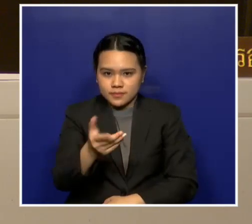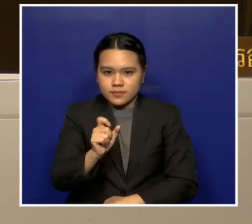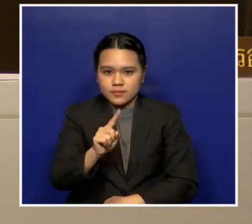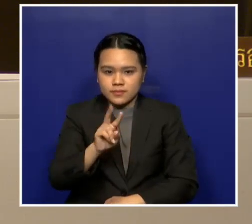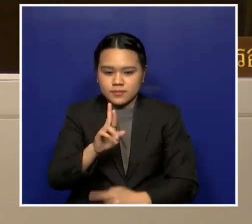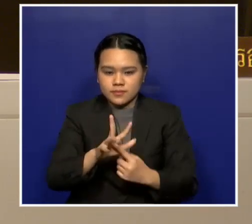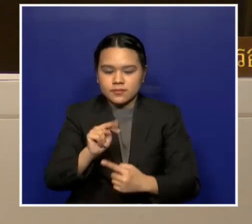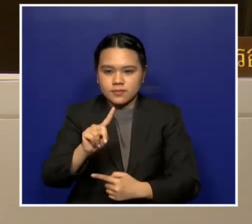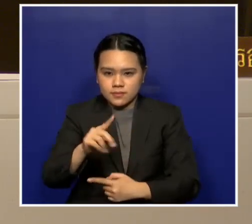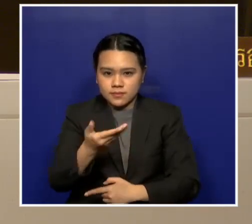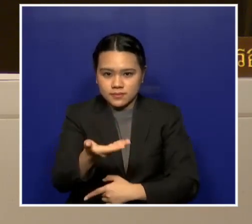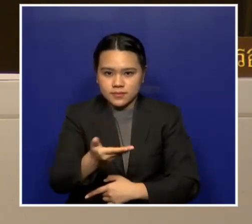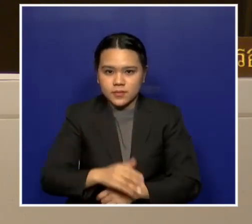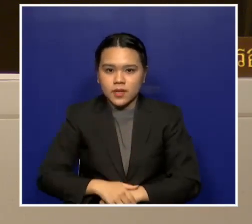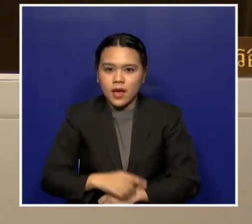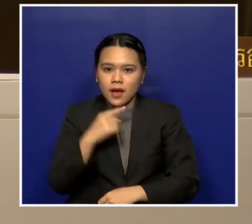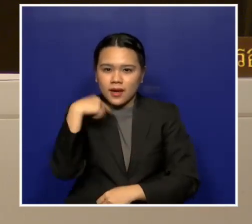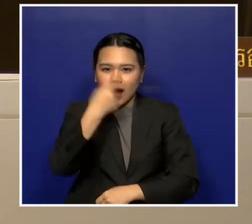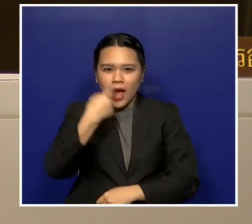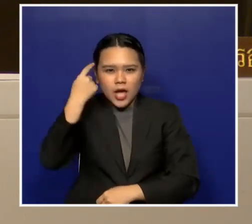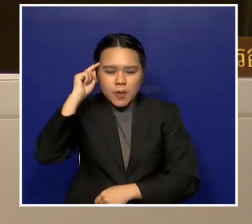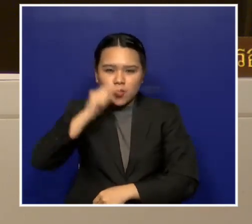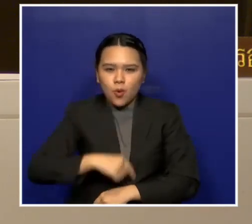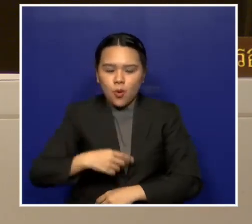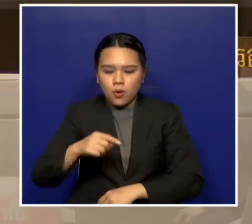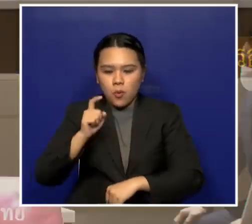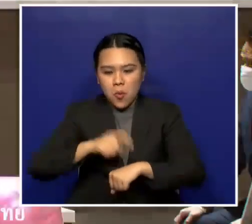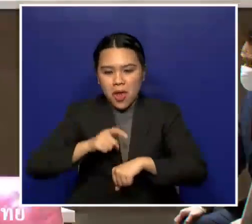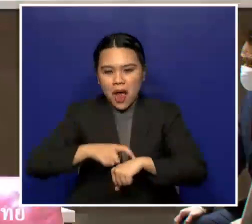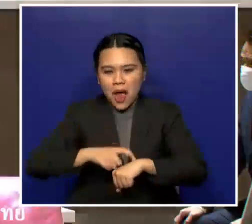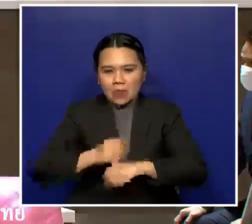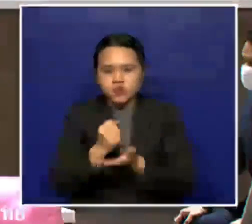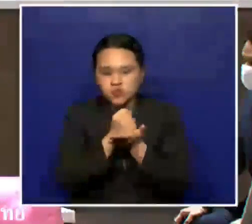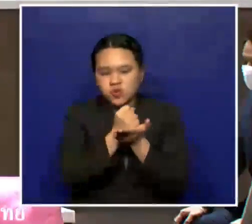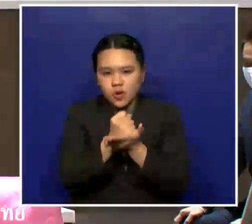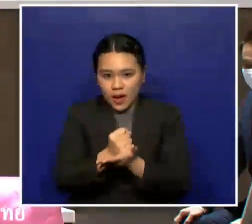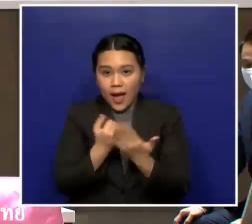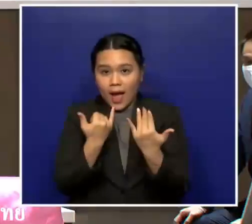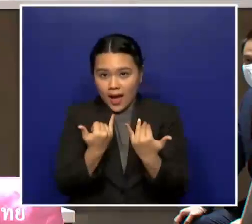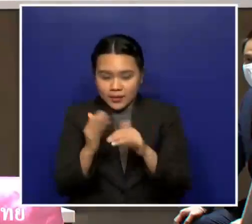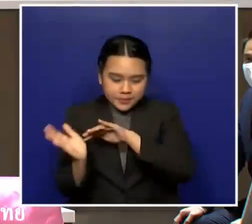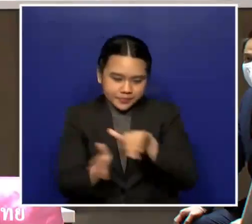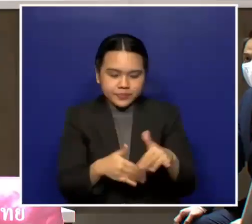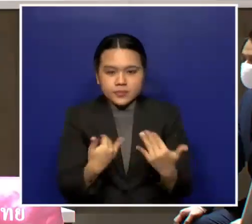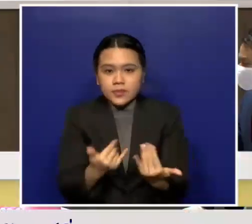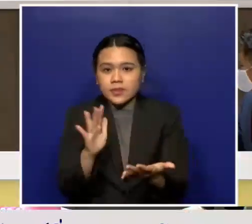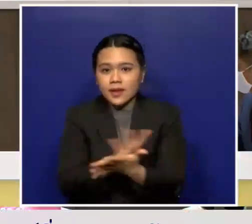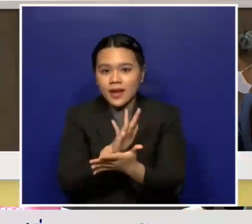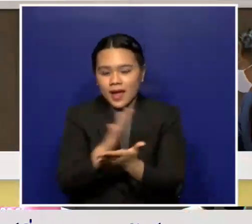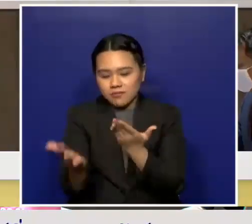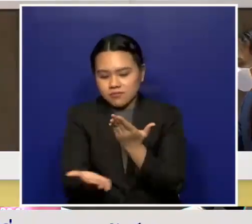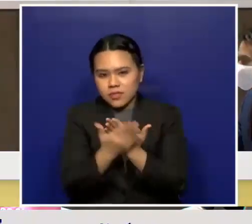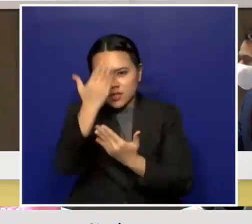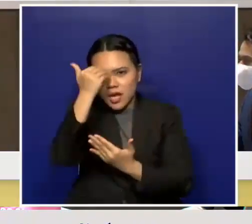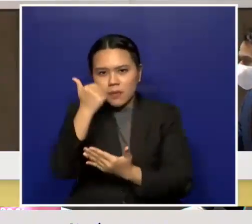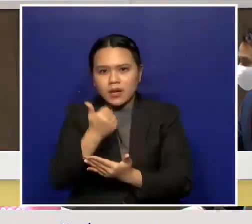ม่รู้ว่าใครไปช่วยเจ้าสัวช่วยนายกเนี่ยกดเวลาผมเนี่ยใบเสร็จที่จะบอกต่อไปนะครับคือว่าทำไมยอมซื้อที่600ล้